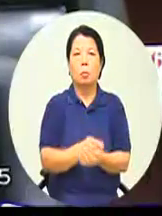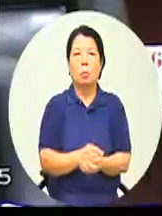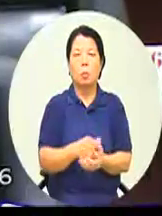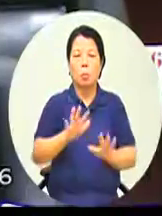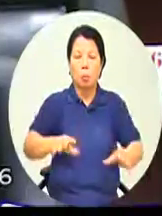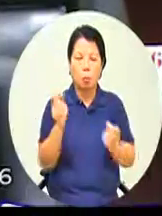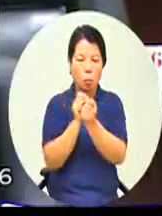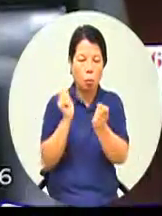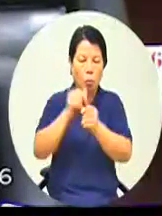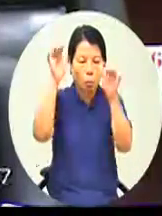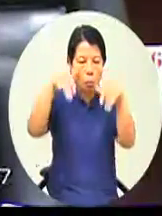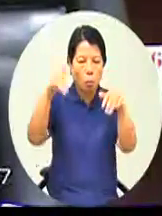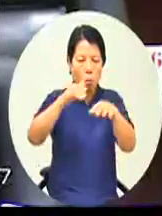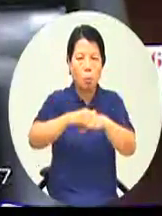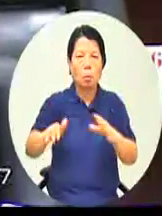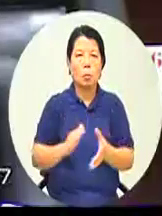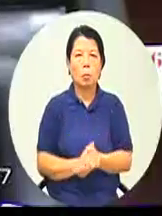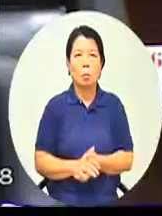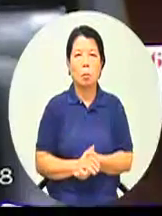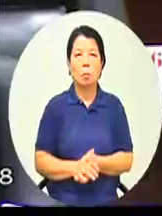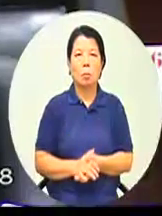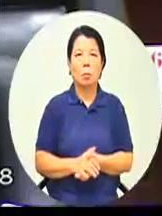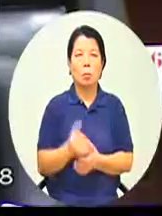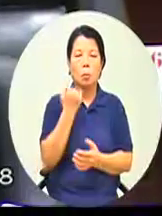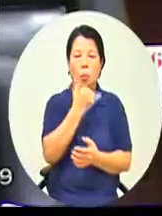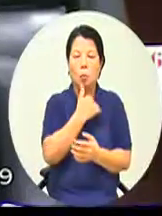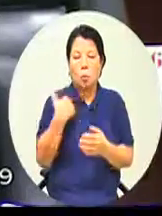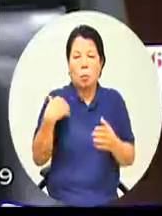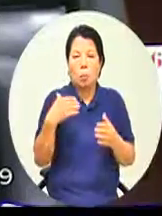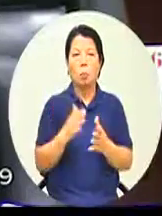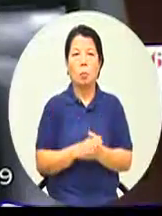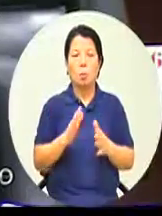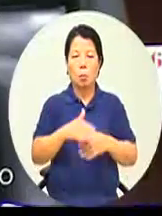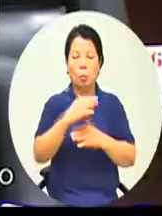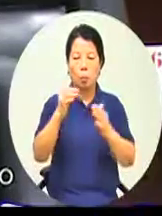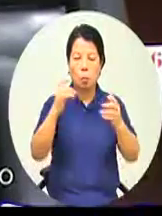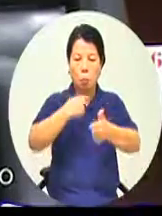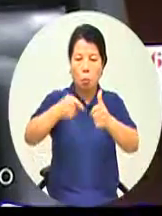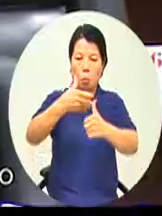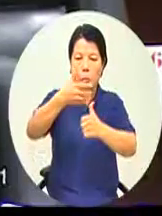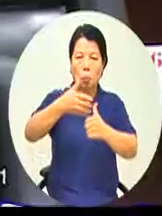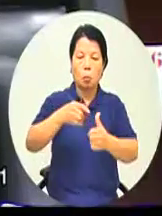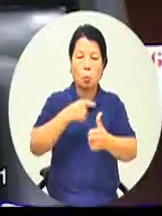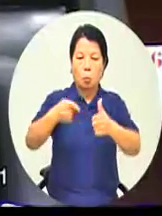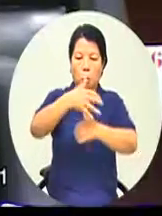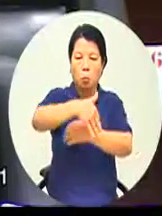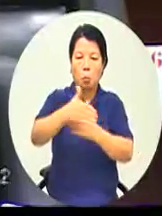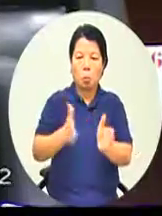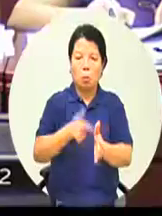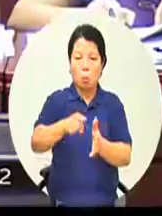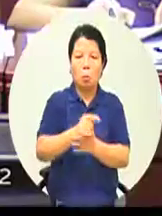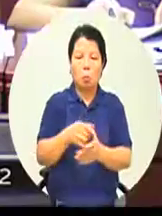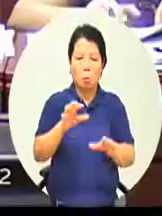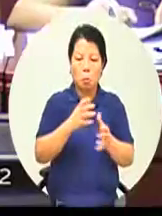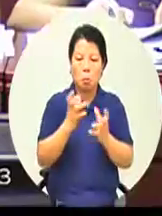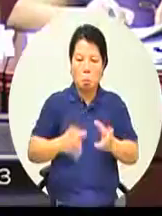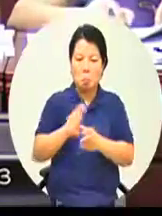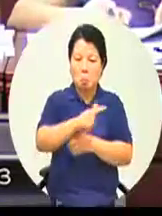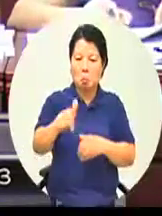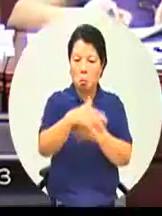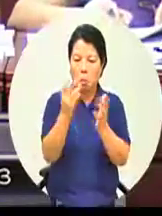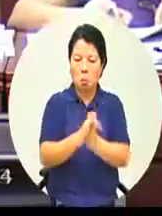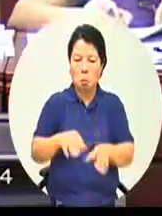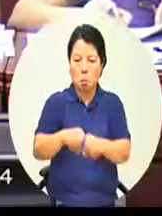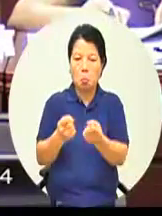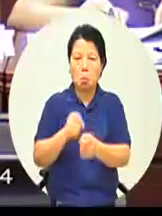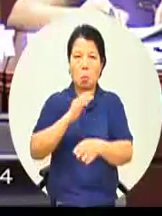可能还会在下雨 对的。 对对，那可能有一些教室里面的设备可能受到影响。 我们当然希望中央能够加快脚步，